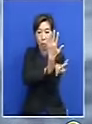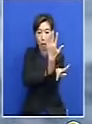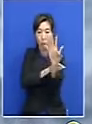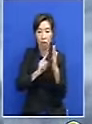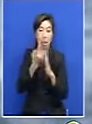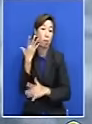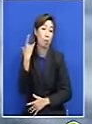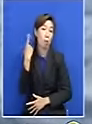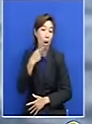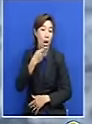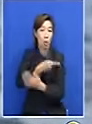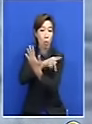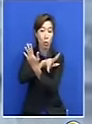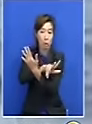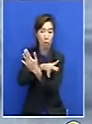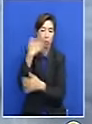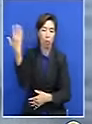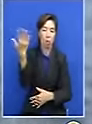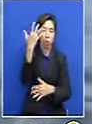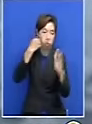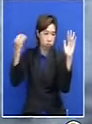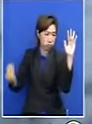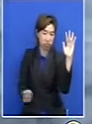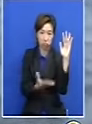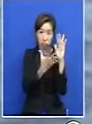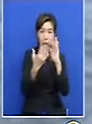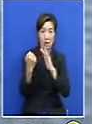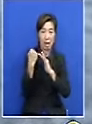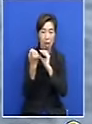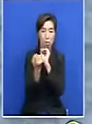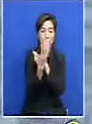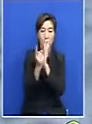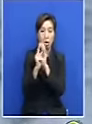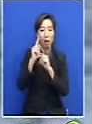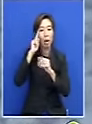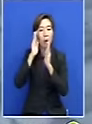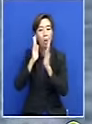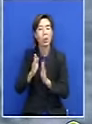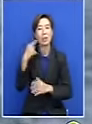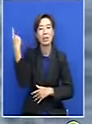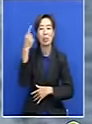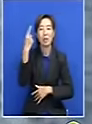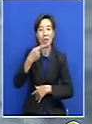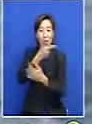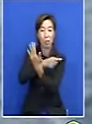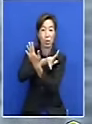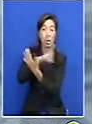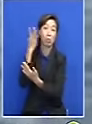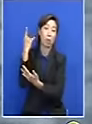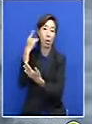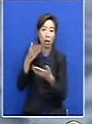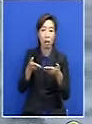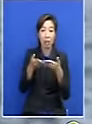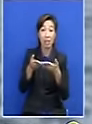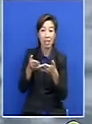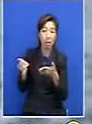ครับตั้งแต่เมื่อวานที่ผ่านมาจากอิทธิพลของมรสุมตะวันตกเฉียงใต้ที่มีกำลังแรงขึ้นนะครับก็ทำให้นักท่องเที่ยวที่เดินทางมายังจังหวัดภูเก็ตนะครับ